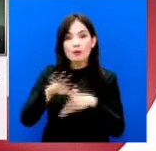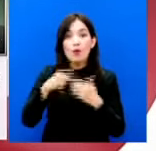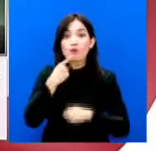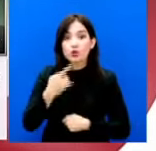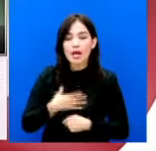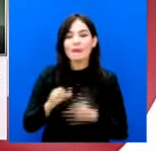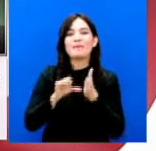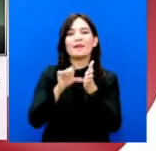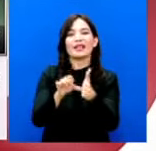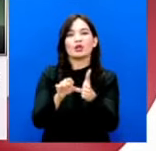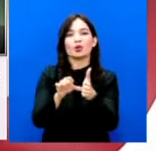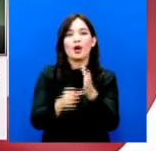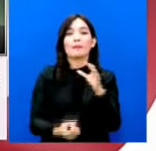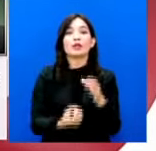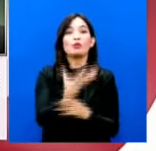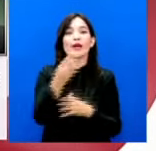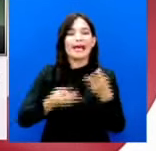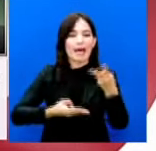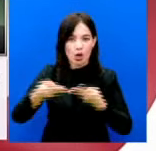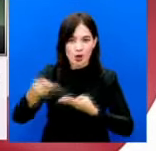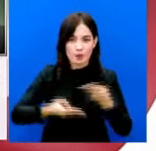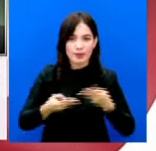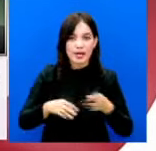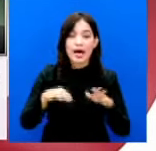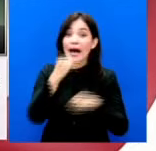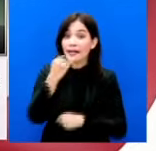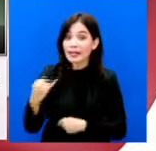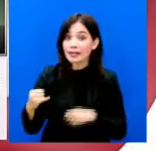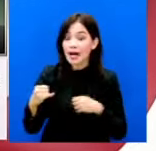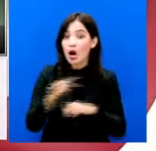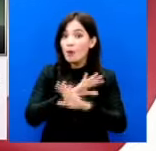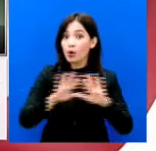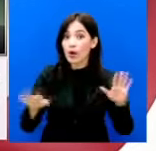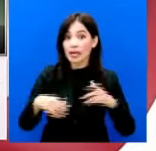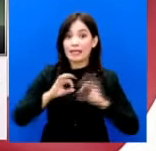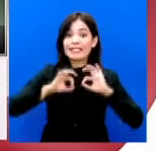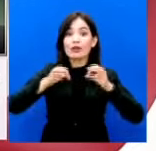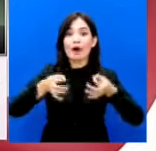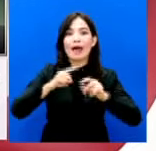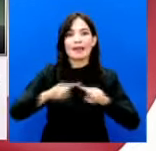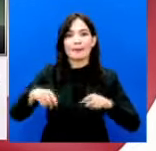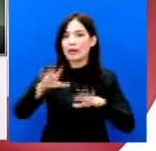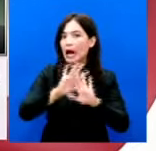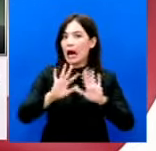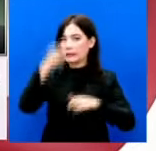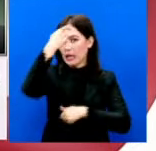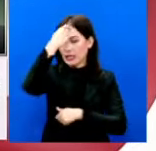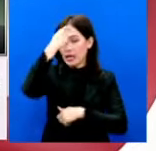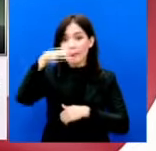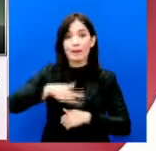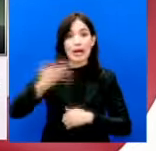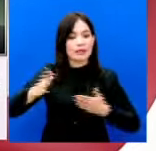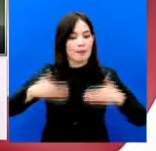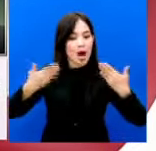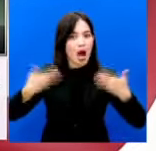sangat membantu dalam rangka pertumbuhan perekonomian, sehingga insya Allah bukan hanya jiwanya, tapi sakit pun dia tidak akan sakit karena dia merasa